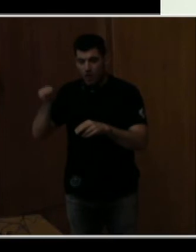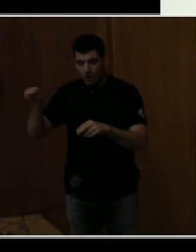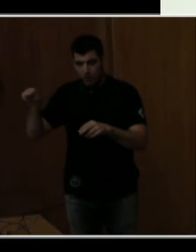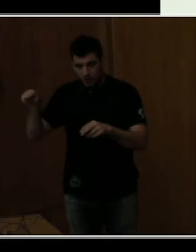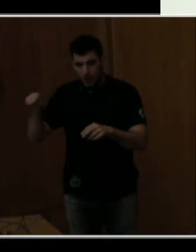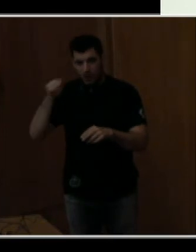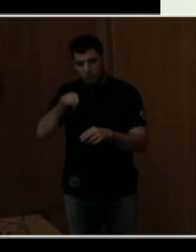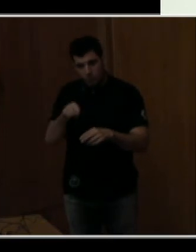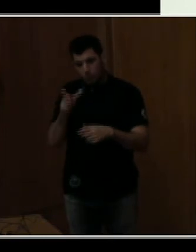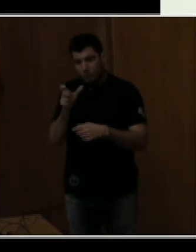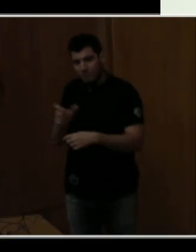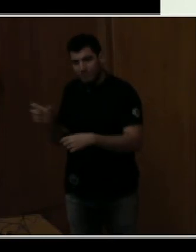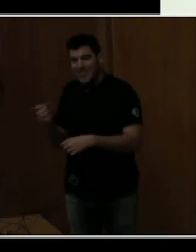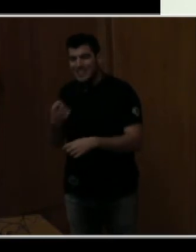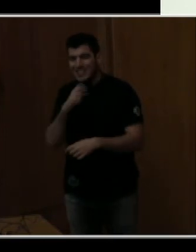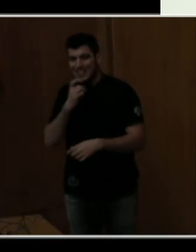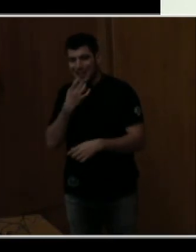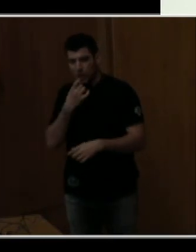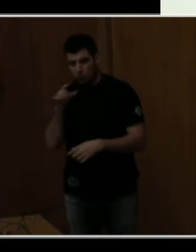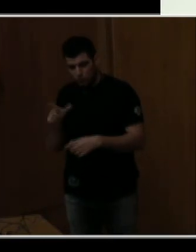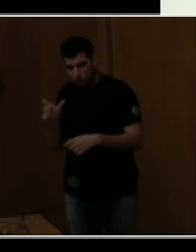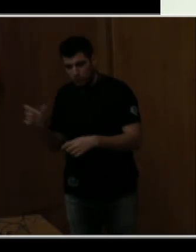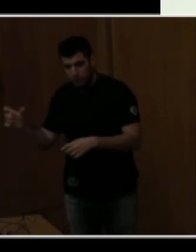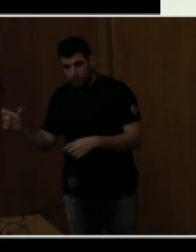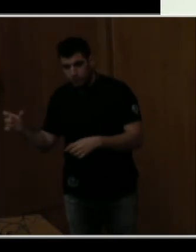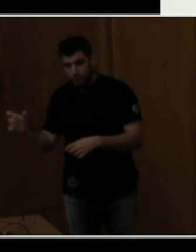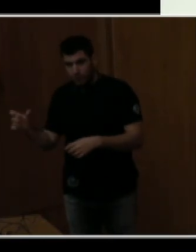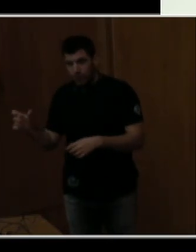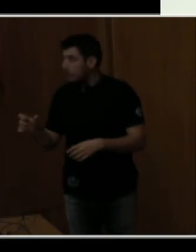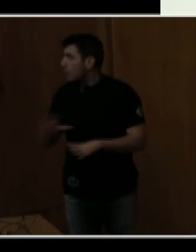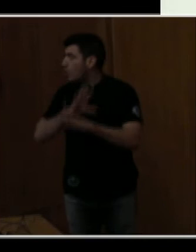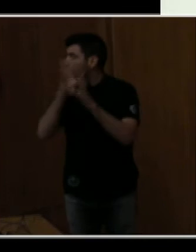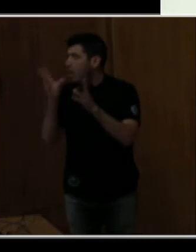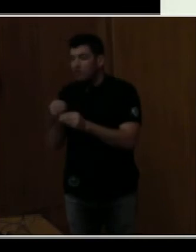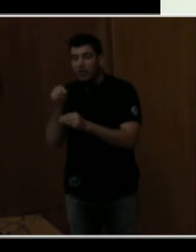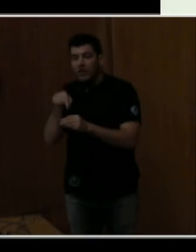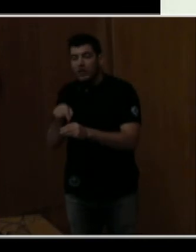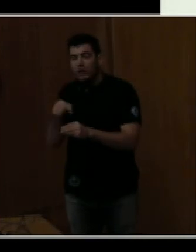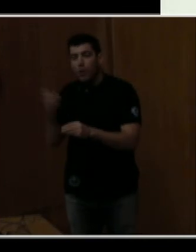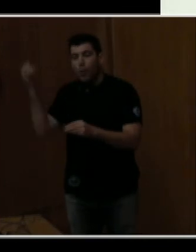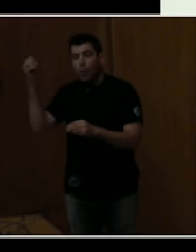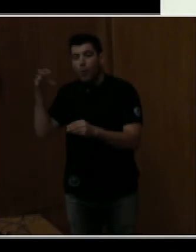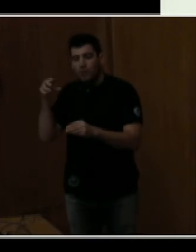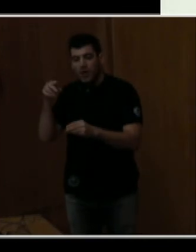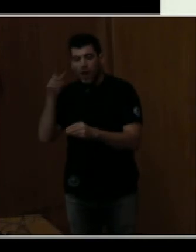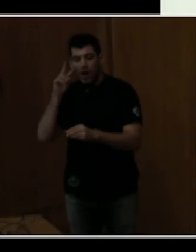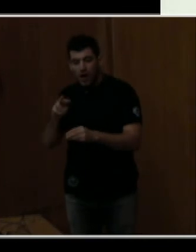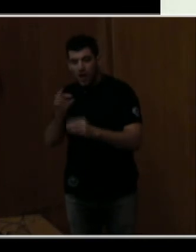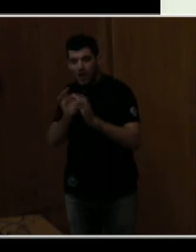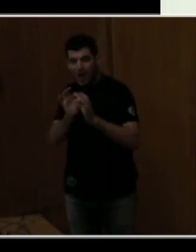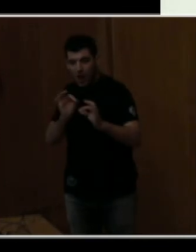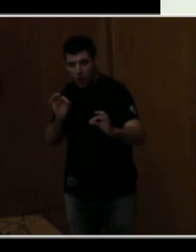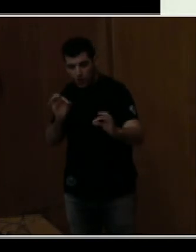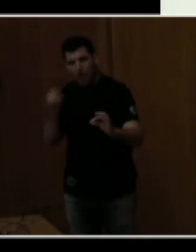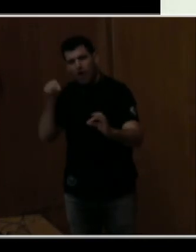σκληρούς δίσκους, αυτά τα racks όπως λέγονται στα αγγλικά, είναι οπτικά καλώδια, είναι οπτικές ζεύξεις. Τα καλώδια είναι τέτοιου τύπου,